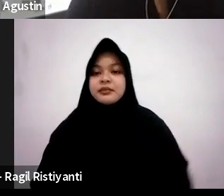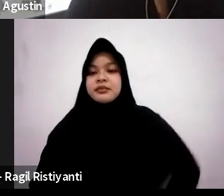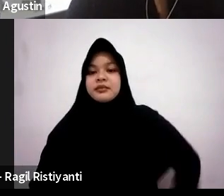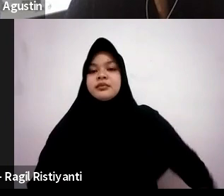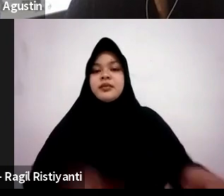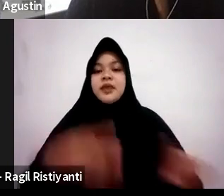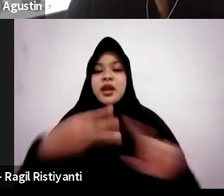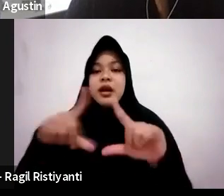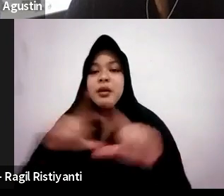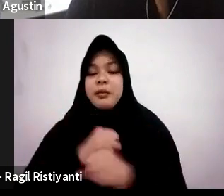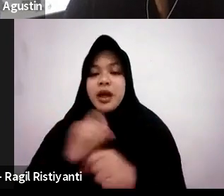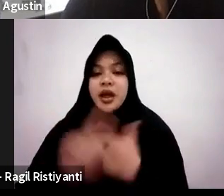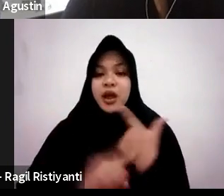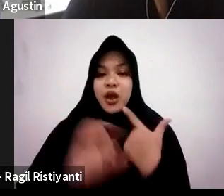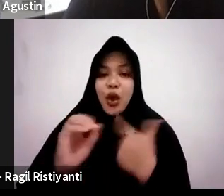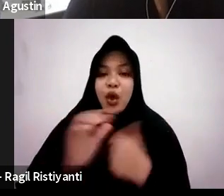Om